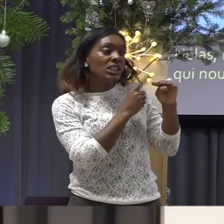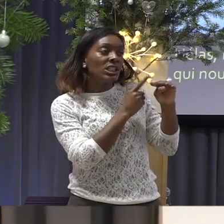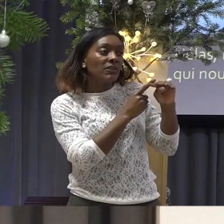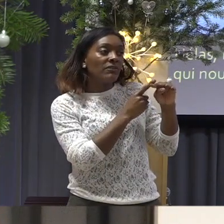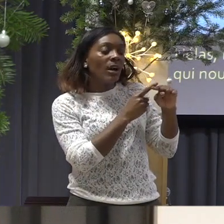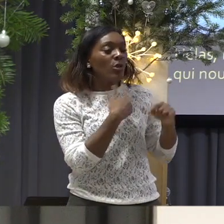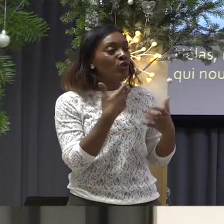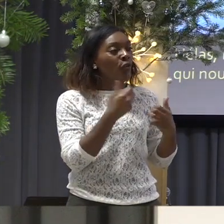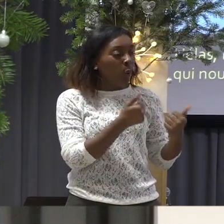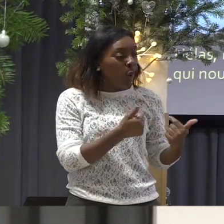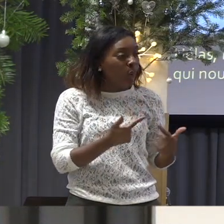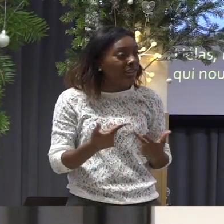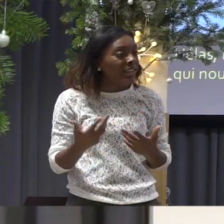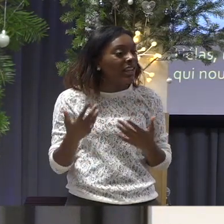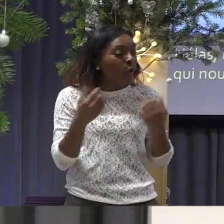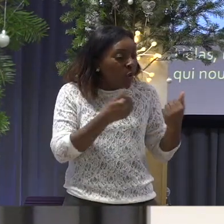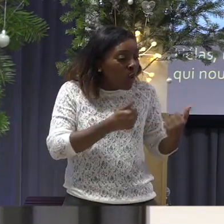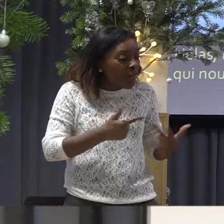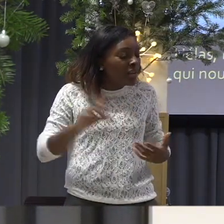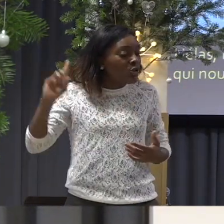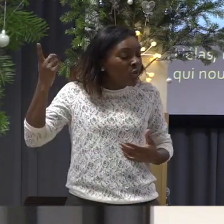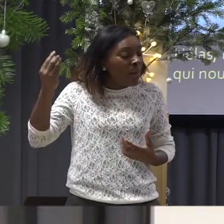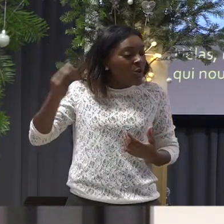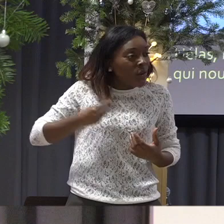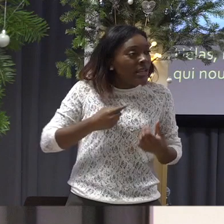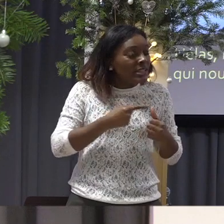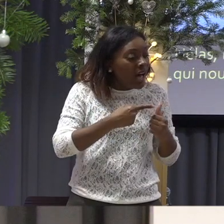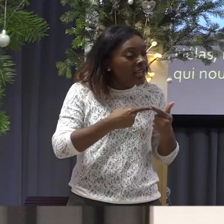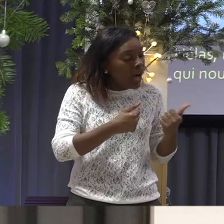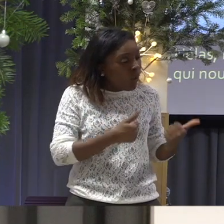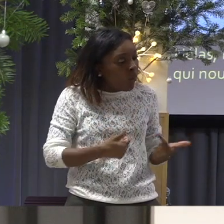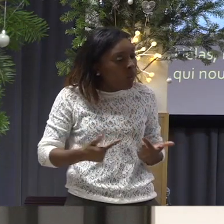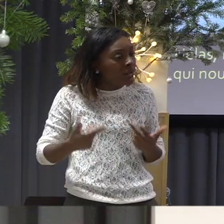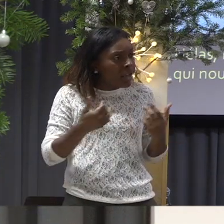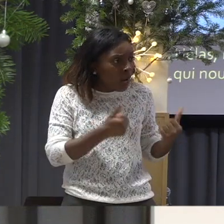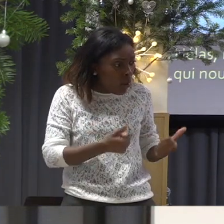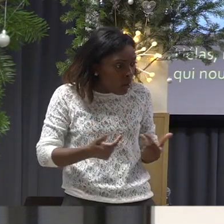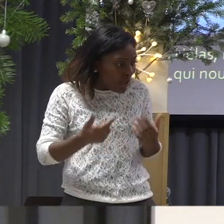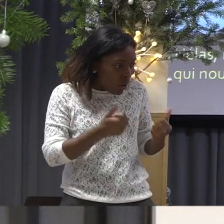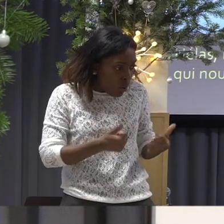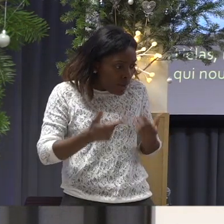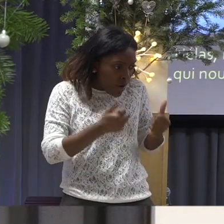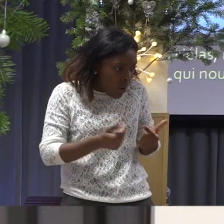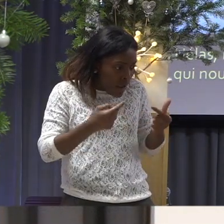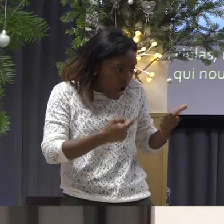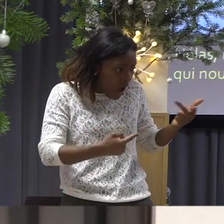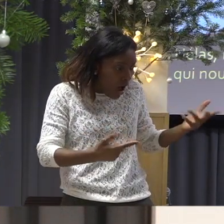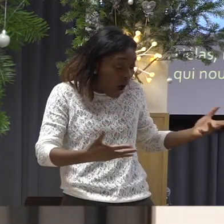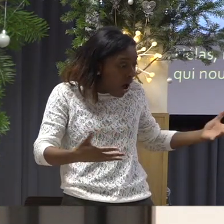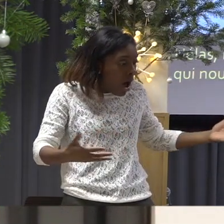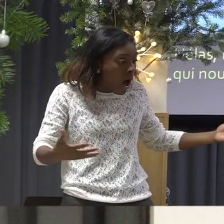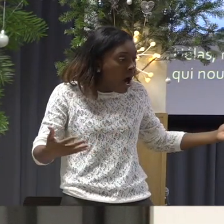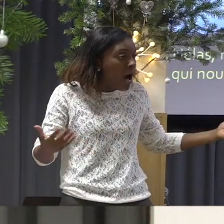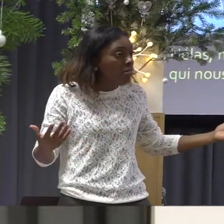vais compter ce que Dieu a fait de bien dans ma vie, les bonnes choses. Si chacun le faisait, nous n'aurons pas